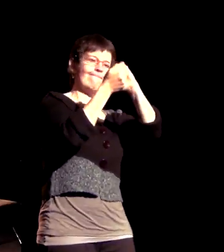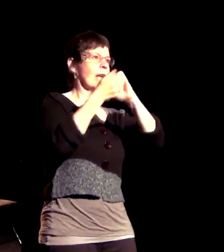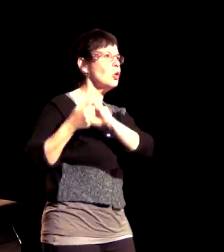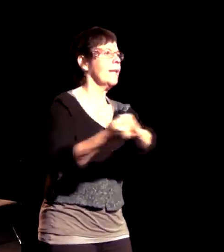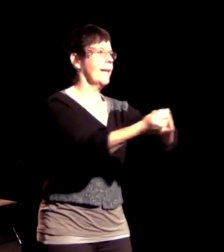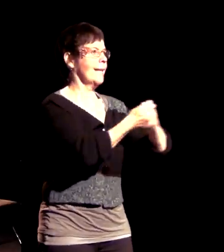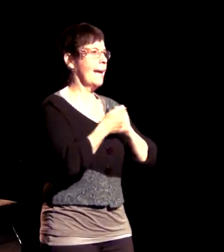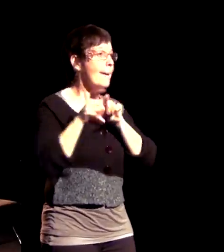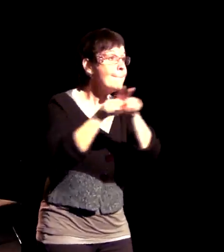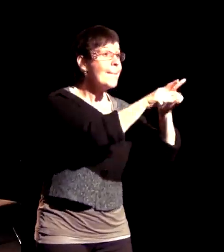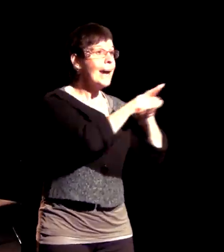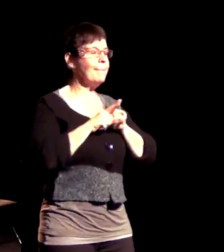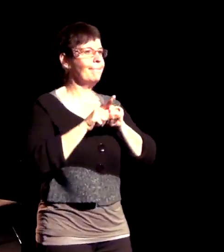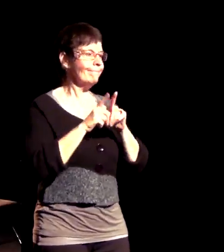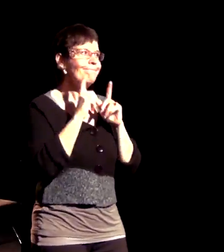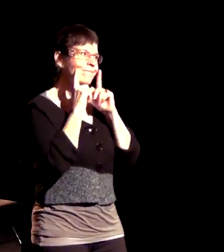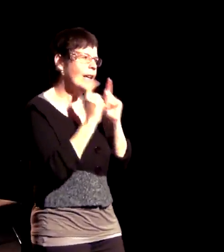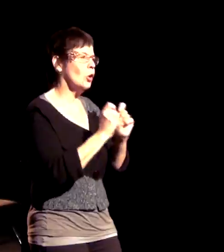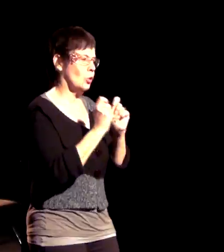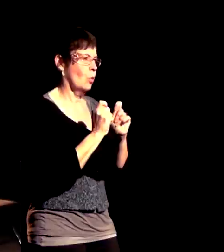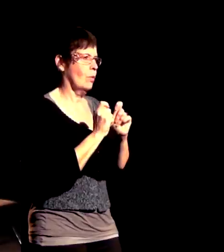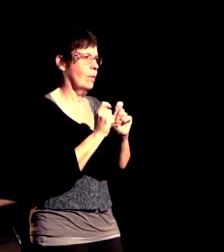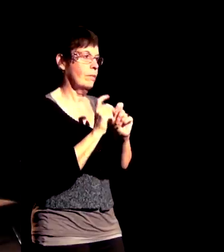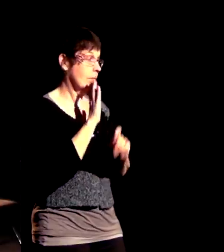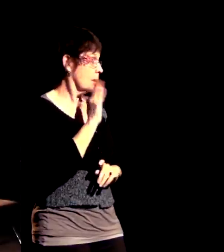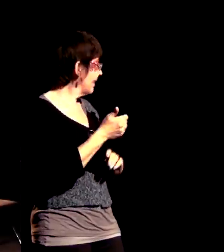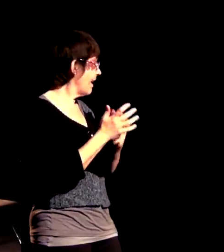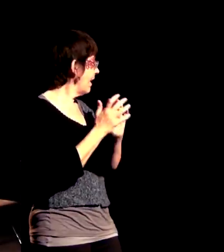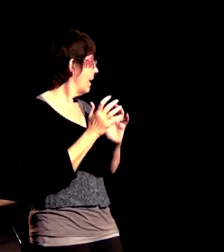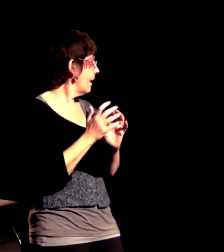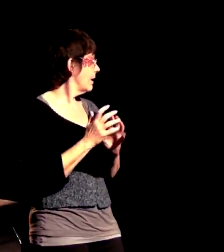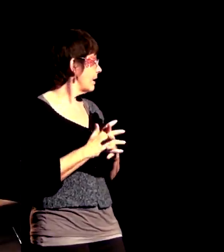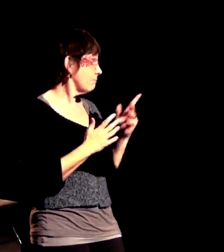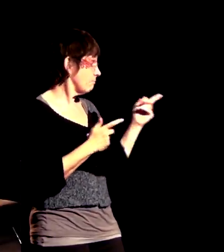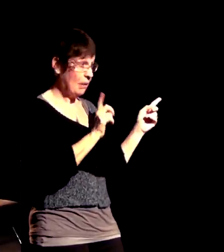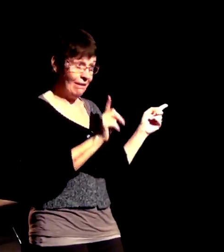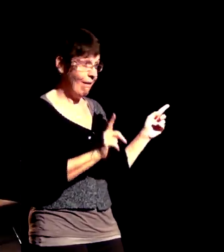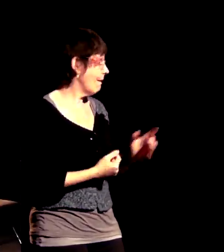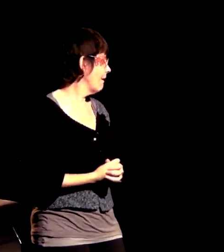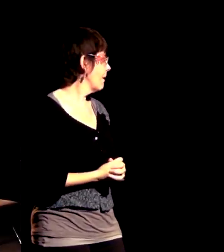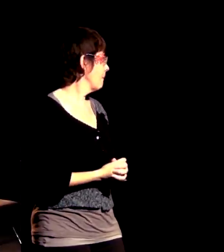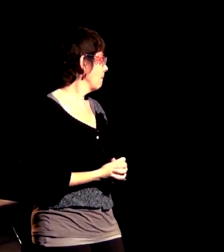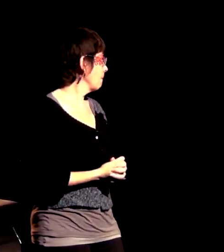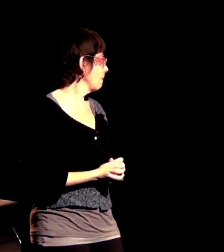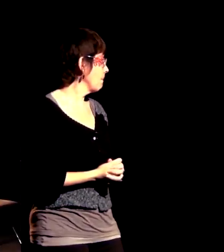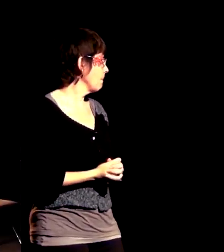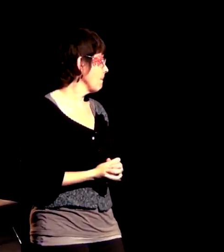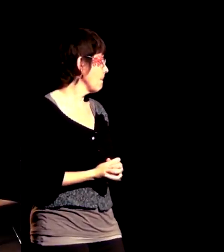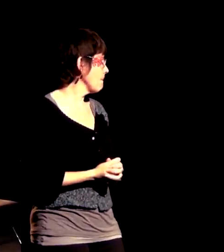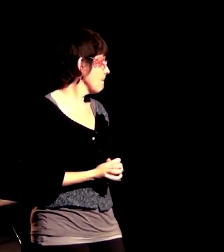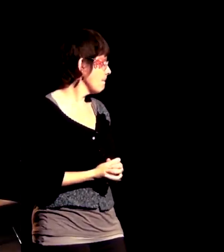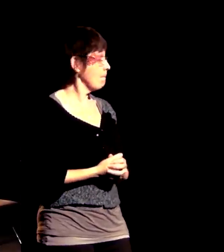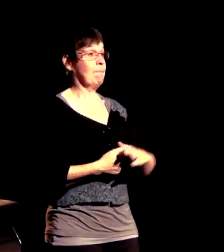attention à ça ». Et du coup elle dit « c'est pas ça, c'est pas ça, c'est pas ça non plus, c'est